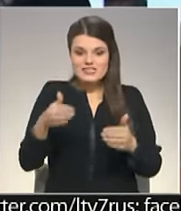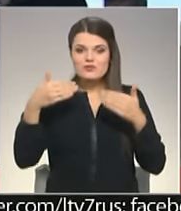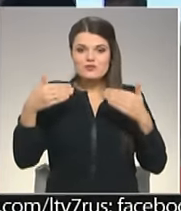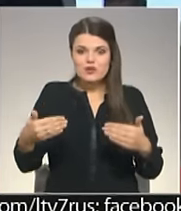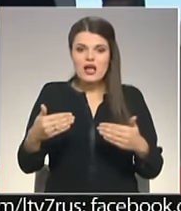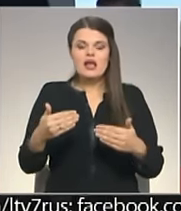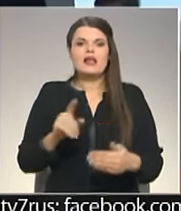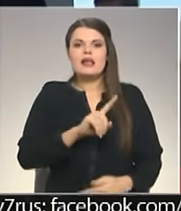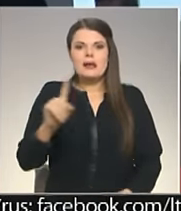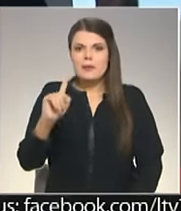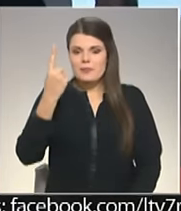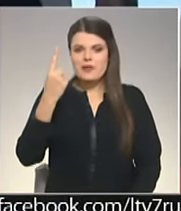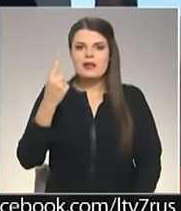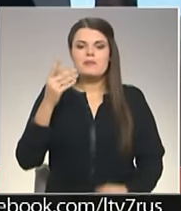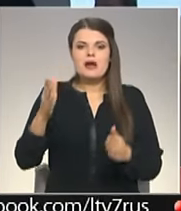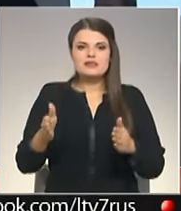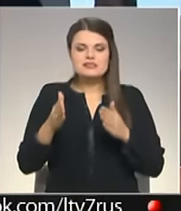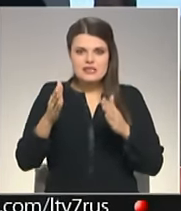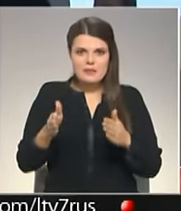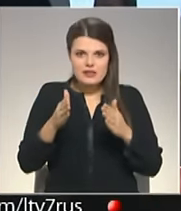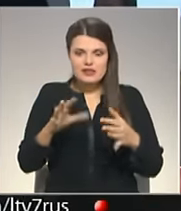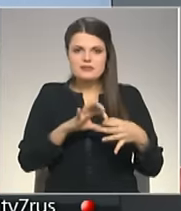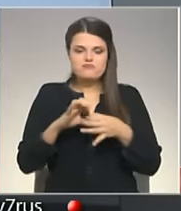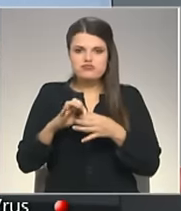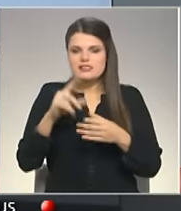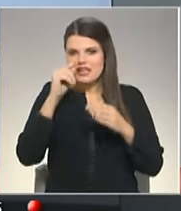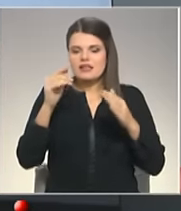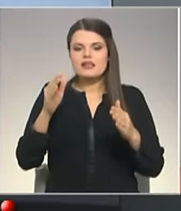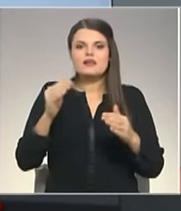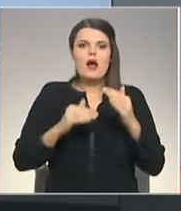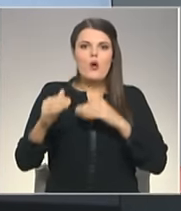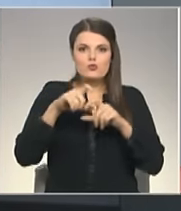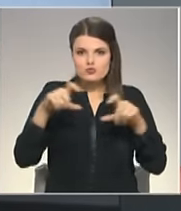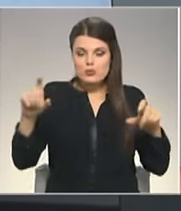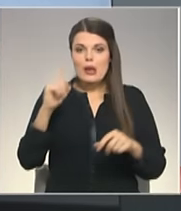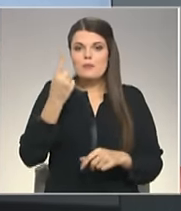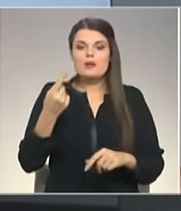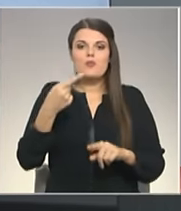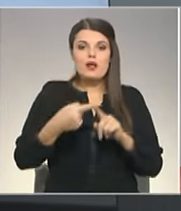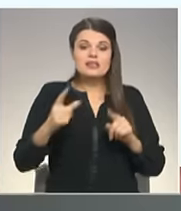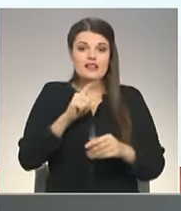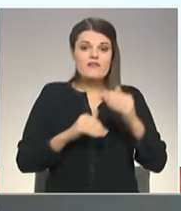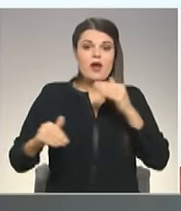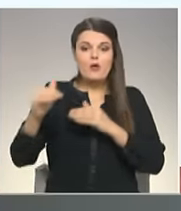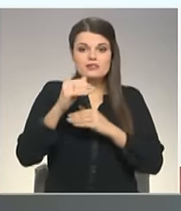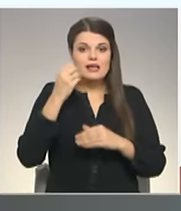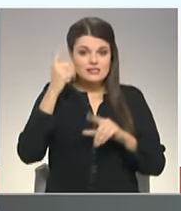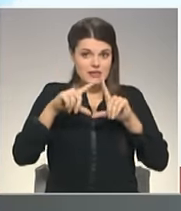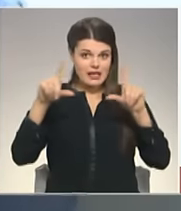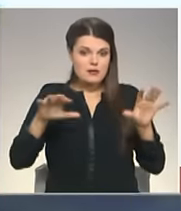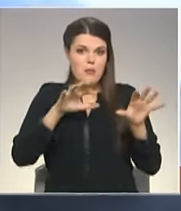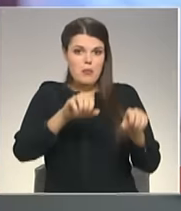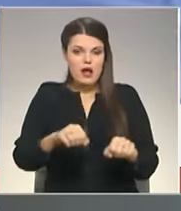šobrīd ir pirmā Rīgas Stradiņu universitātes studiju un pētniecības klīniskā bāze, un arī pirmo reizi Latvijā augstākās izglītības iestāde pārņēma savā rīcībā